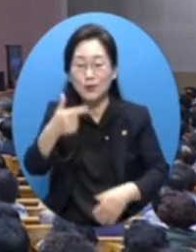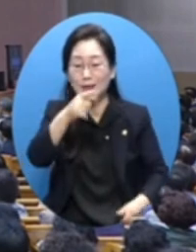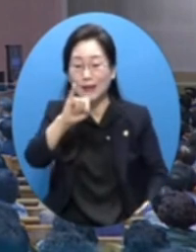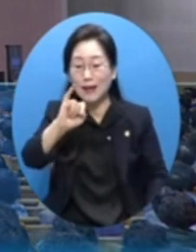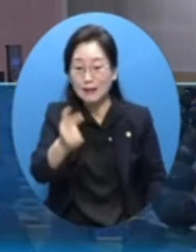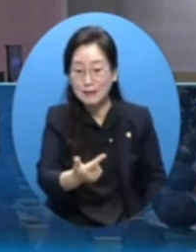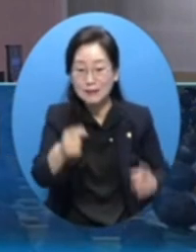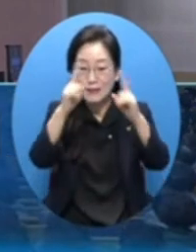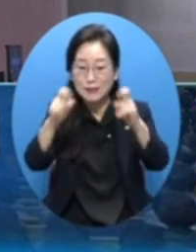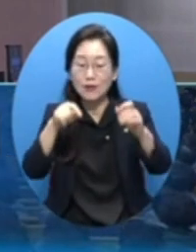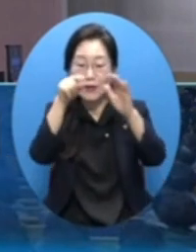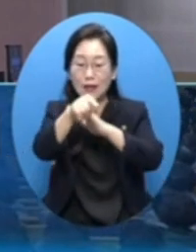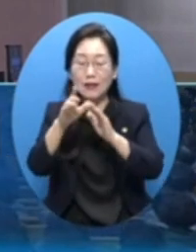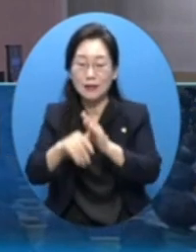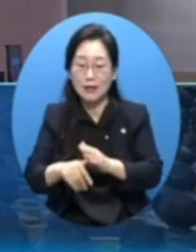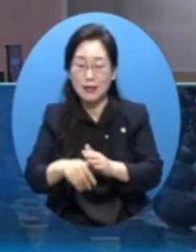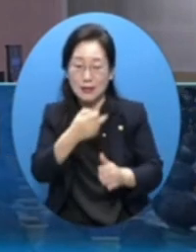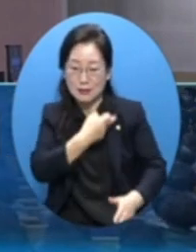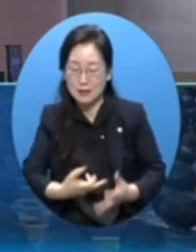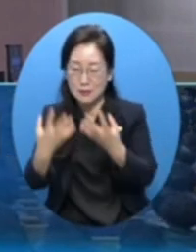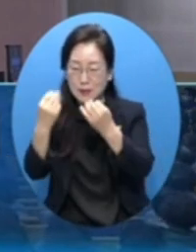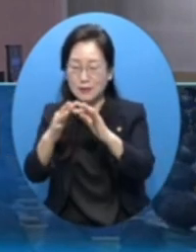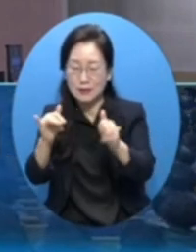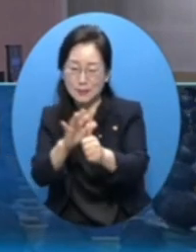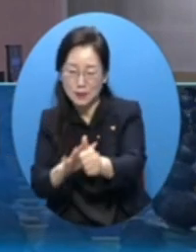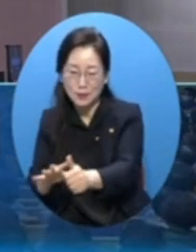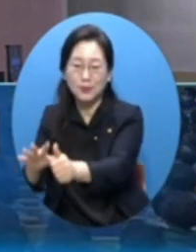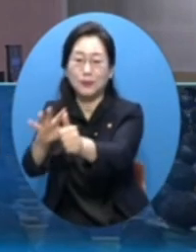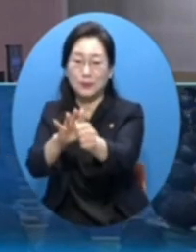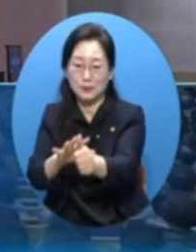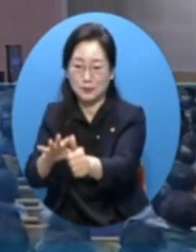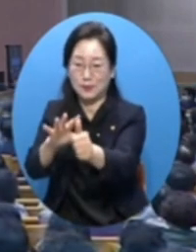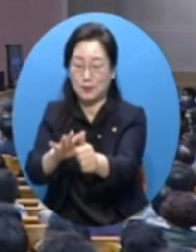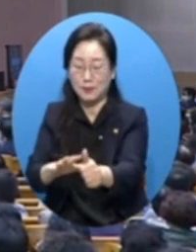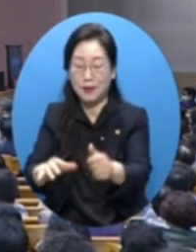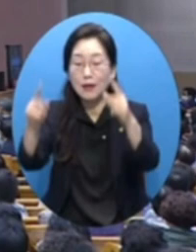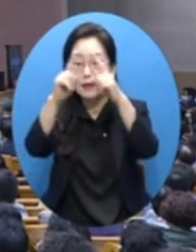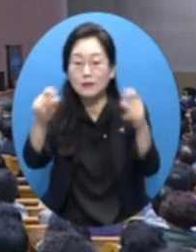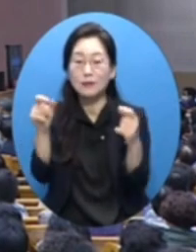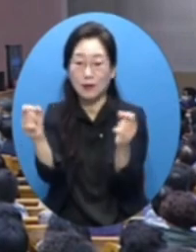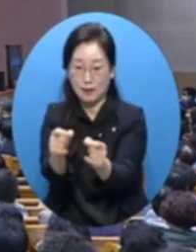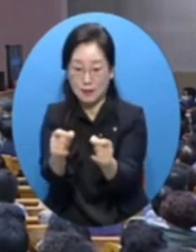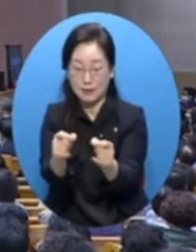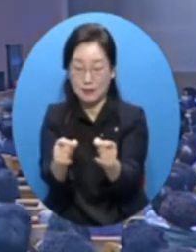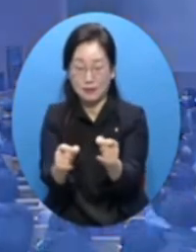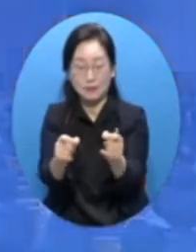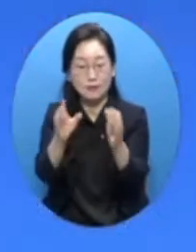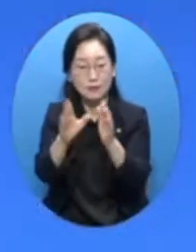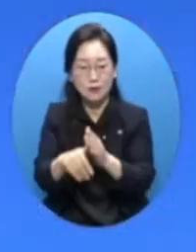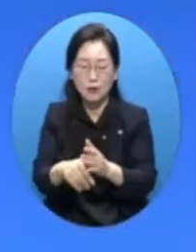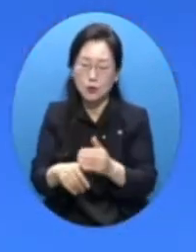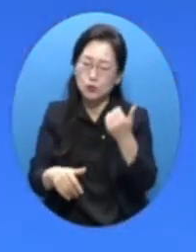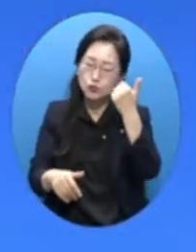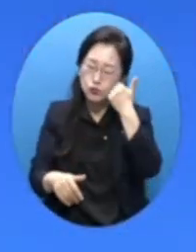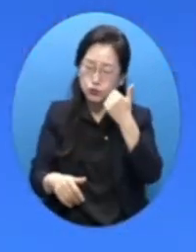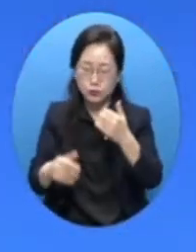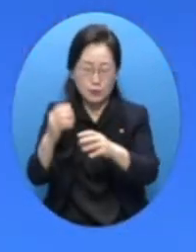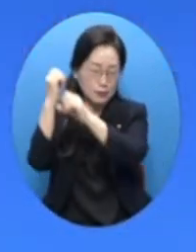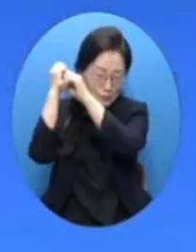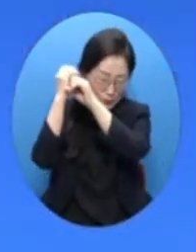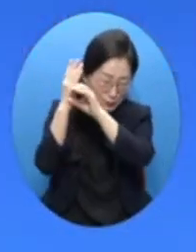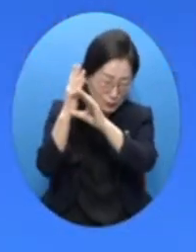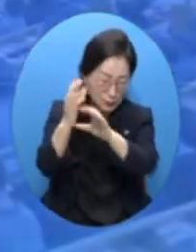성으로 가실 때 제자와 많은 무리가 동행하더니 성문 가까이 이르렀는데 한 긴 장례 행렬과 마주치게